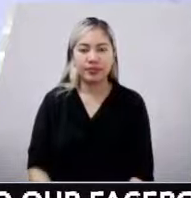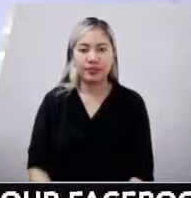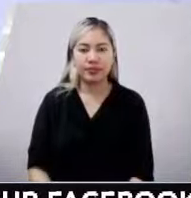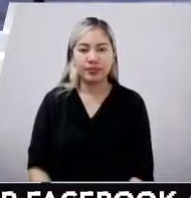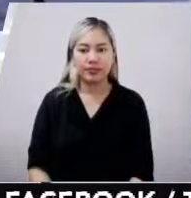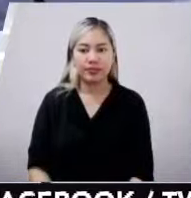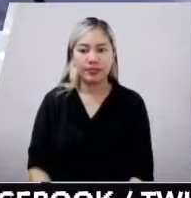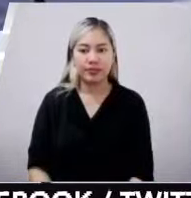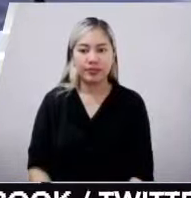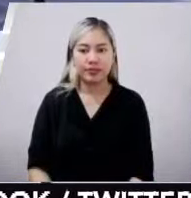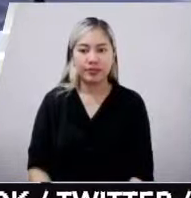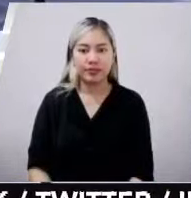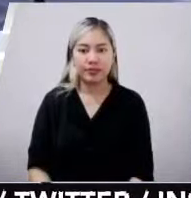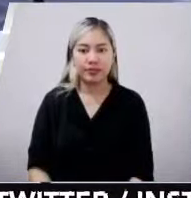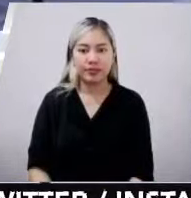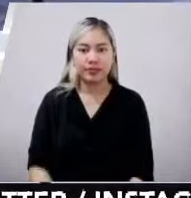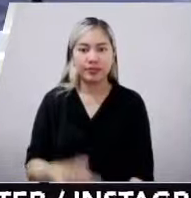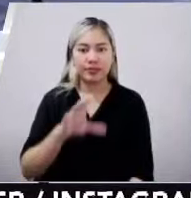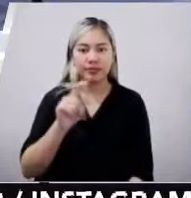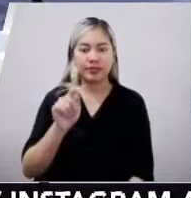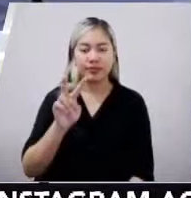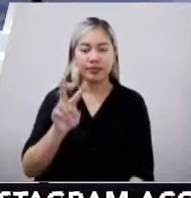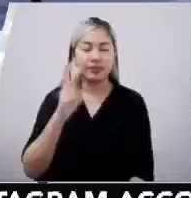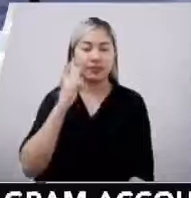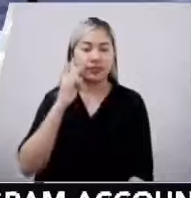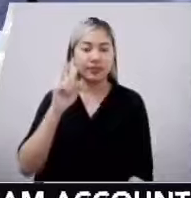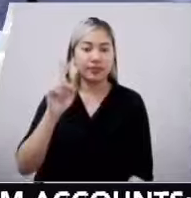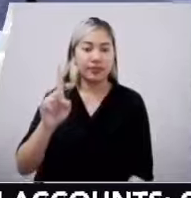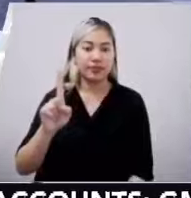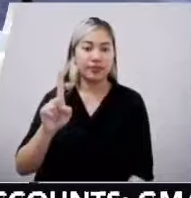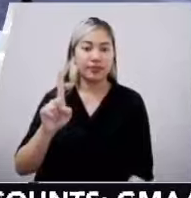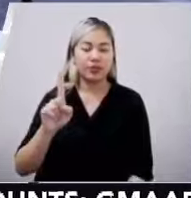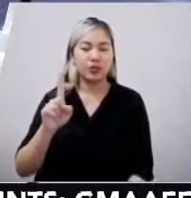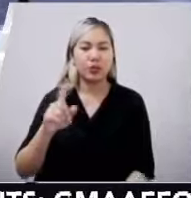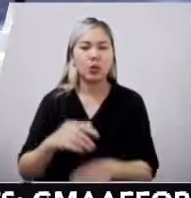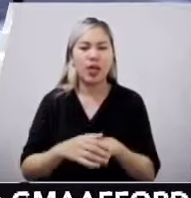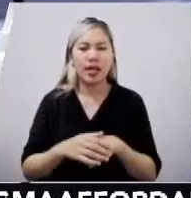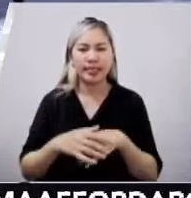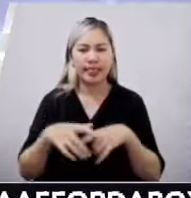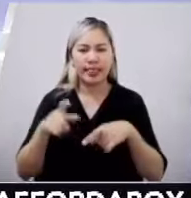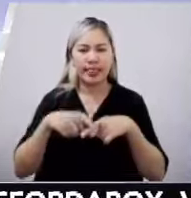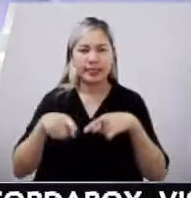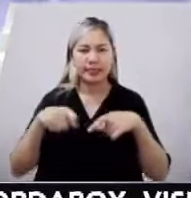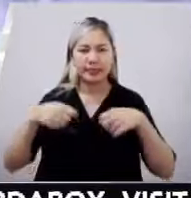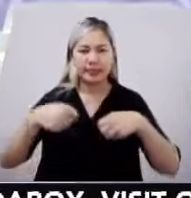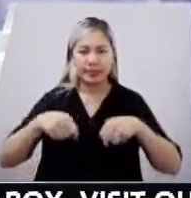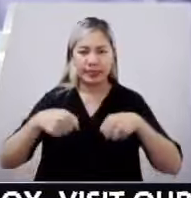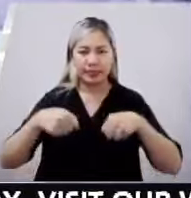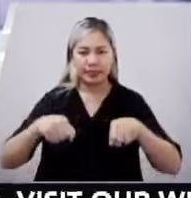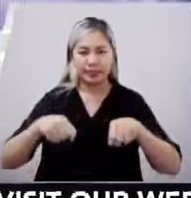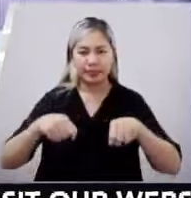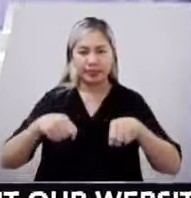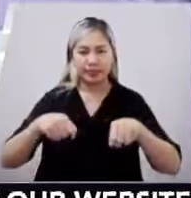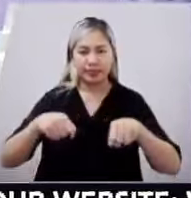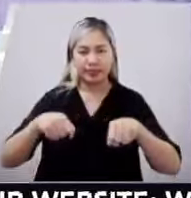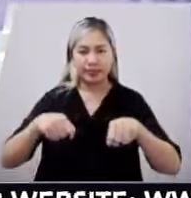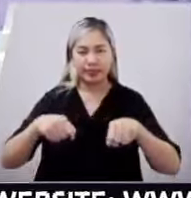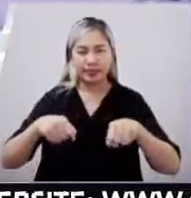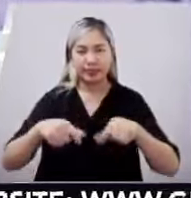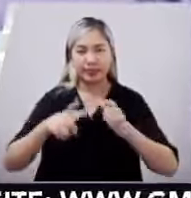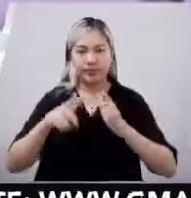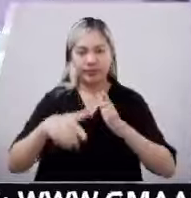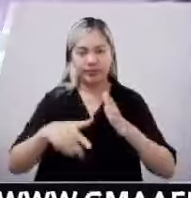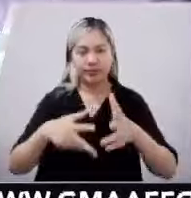Sa kuha ng CCTV, makikita ang isang e-bike sa Talisay, Cebu na galing sa parking area. Dire-diretso iyang pinatakbo ng